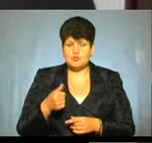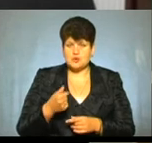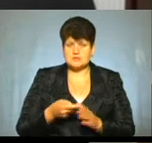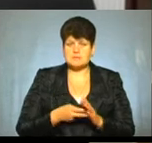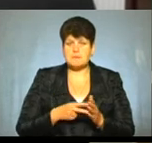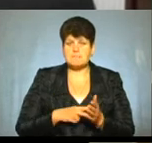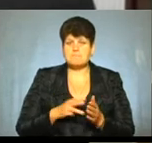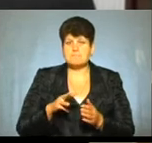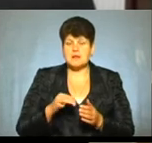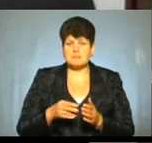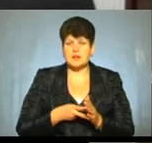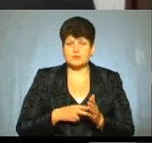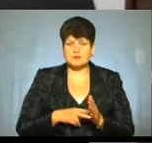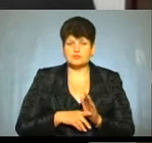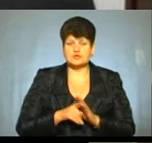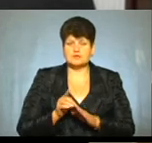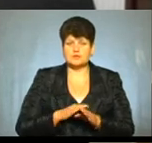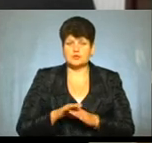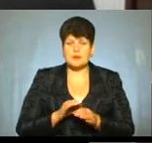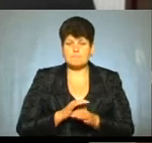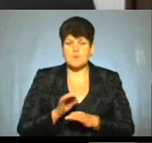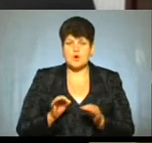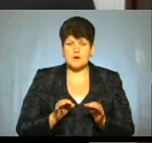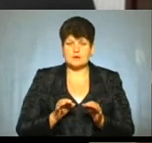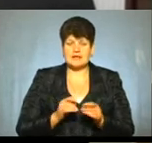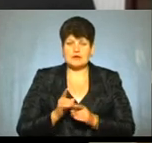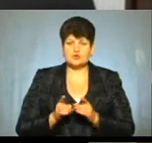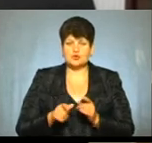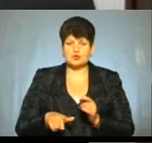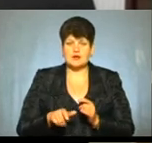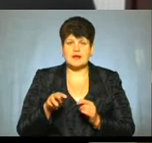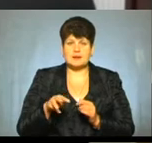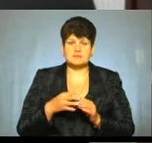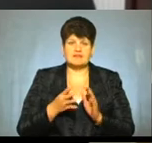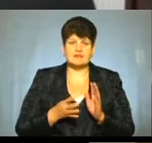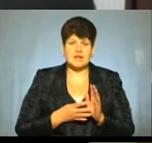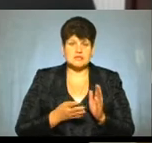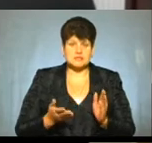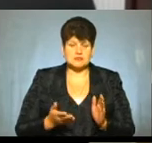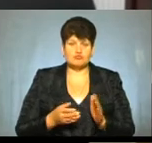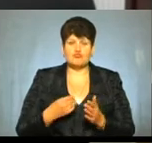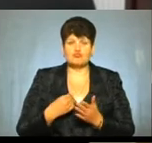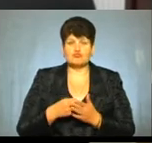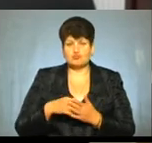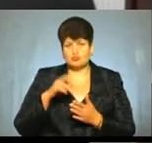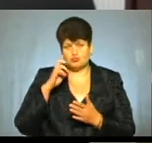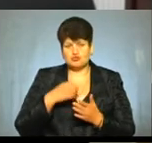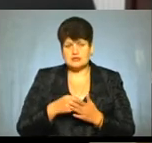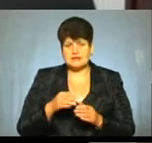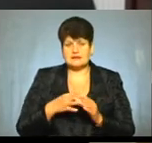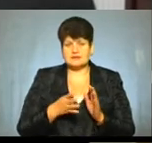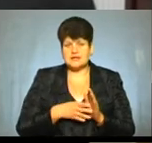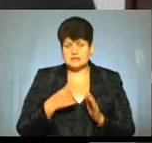цьому році ми планували також почати реалізовувати проєкт реконструкції дороги М-19. В бюджеті